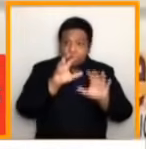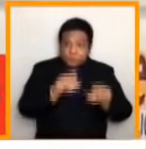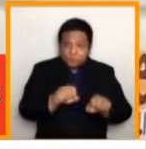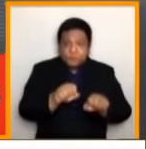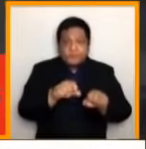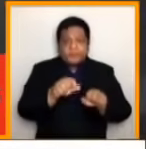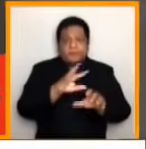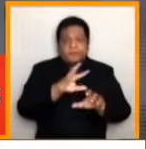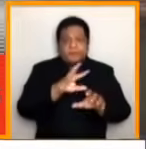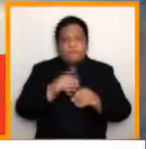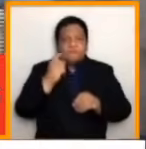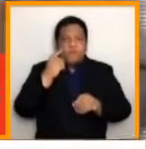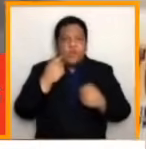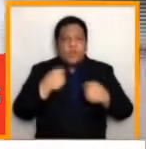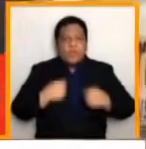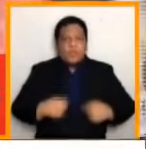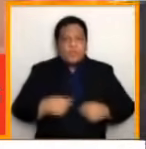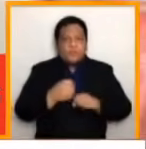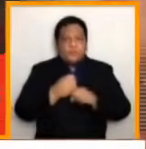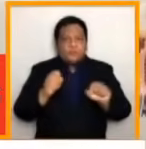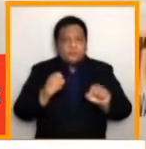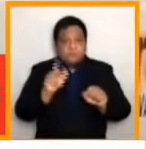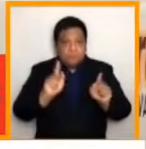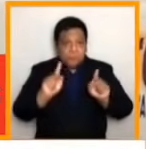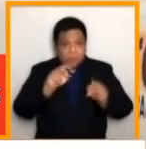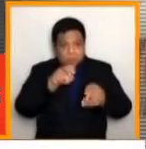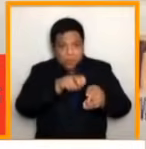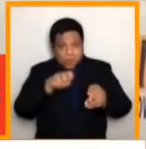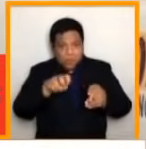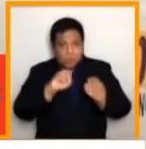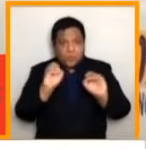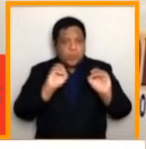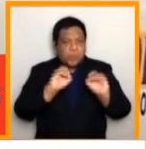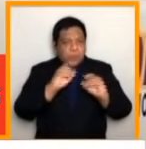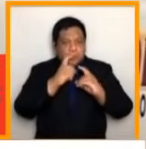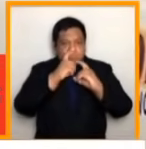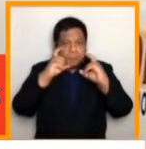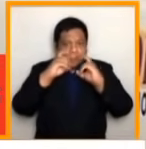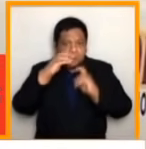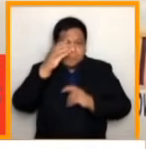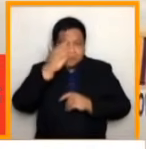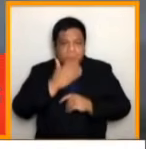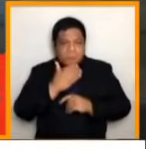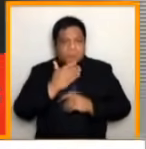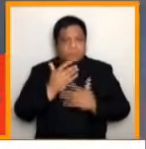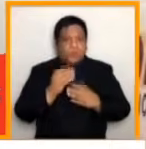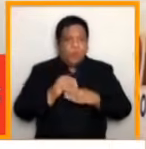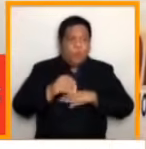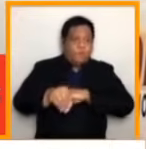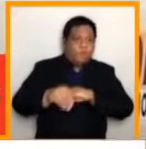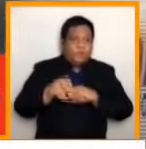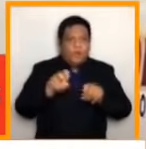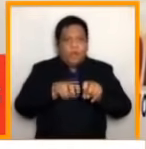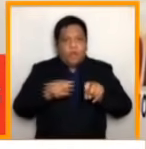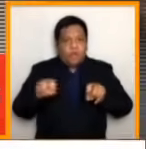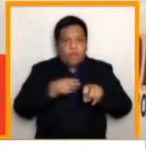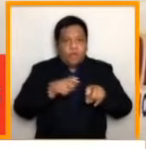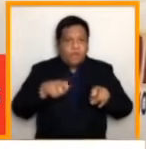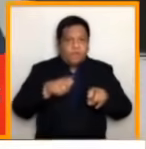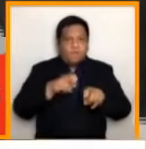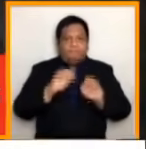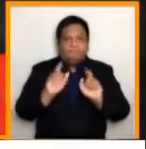security protocols. Yung mga pasahero na walang face shield or face mask o kaya over capacity ng mga sasakyan. Sinita rin nila yung ilang